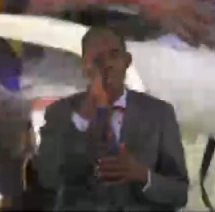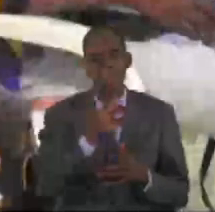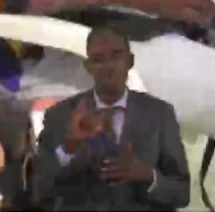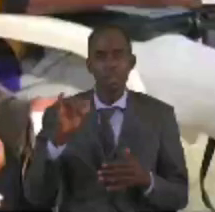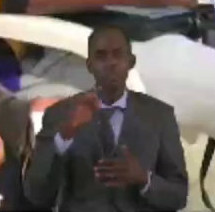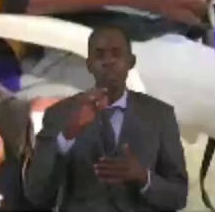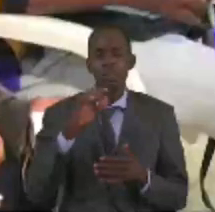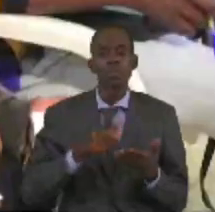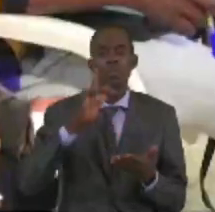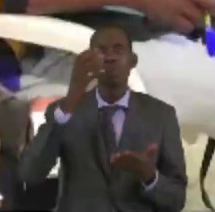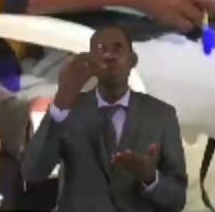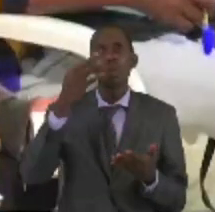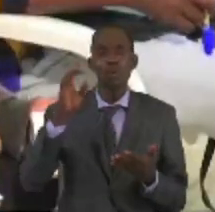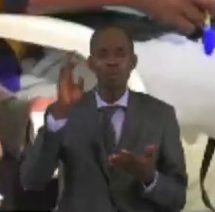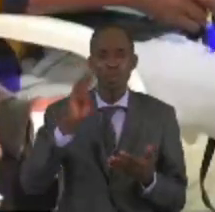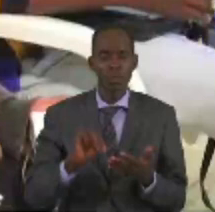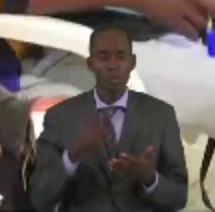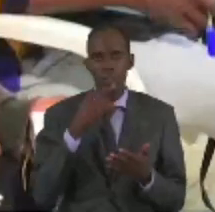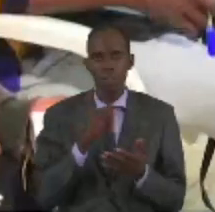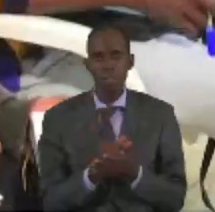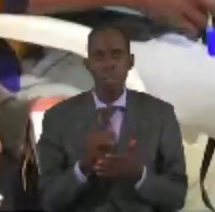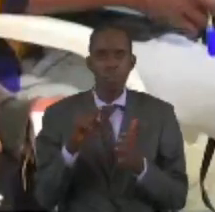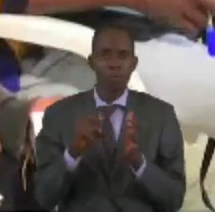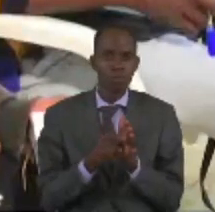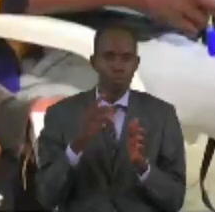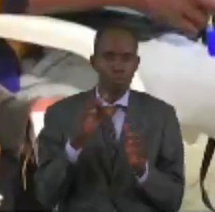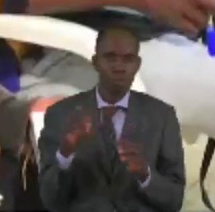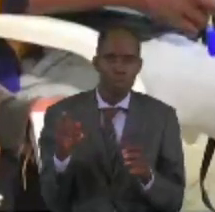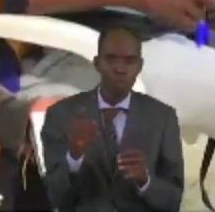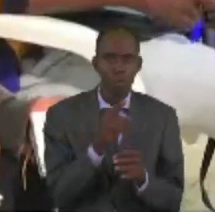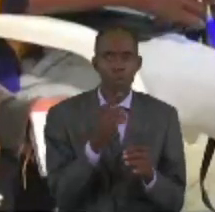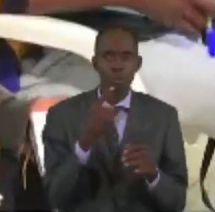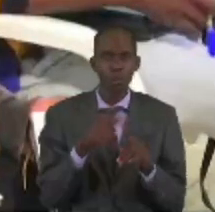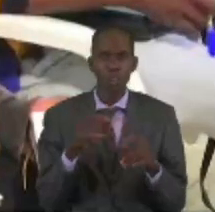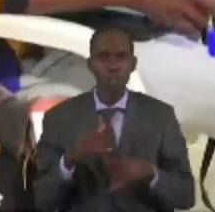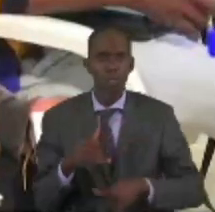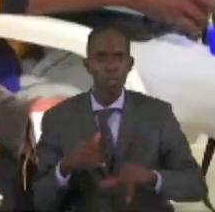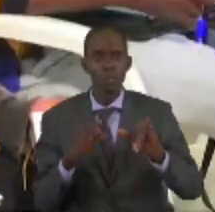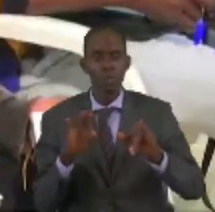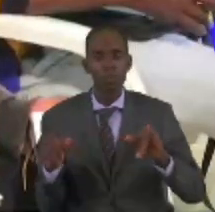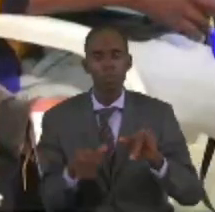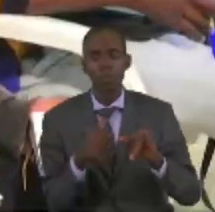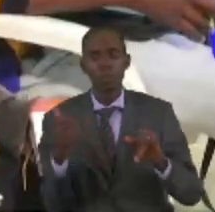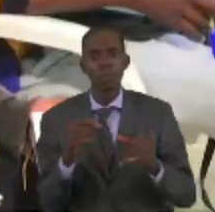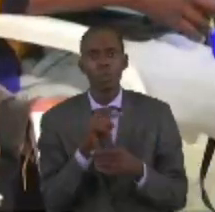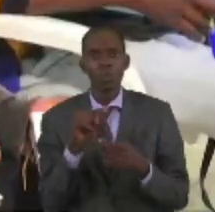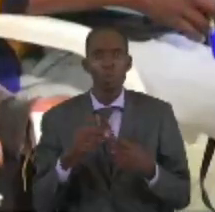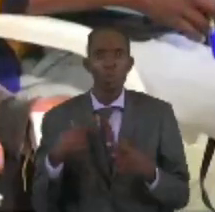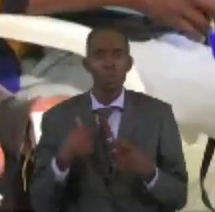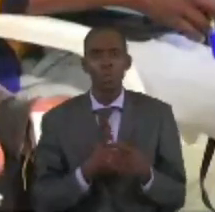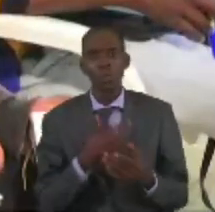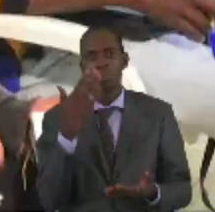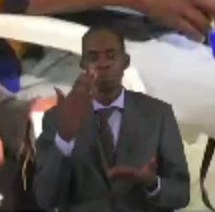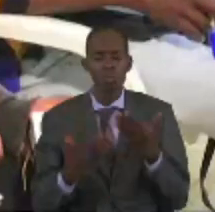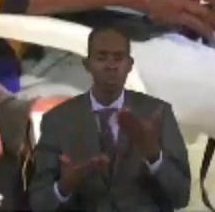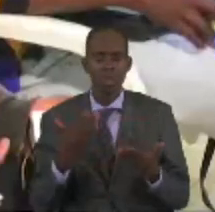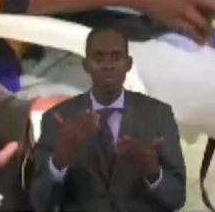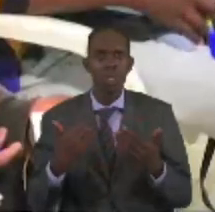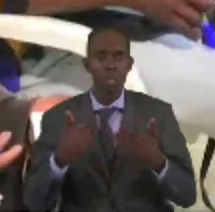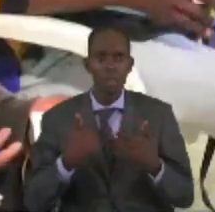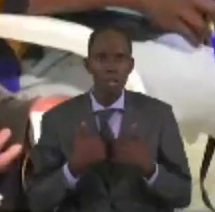cherchez la gloire des hommes. Et dit, nous n'avons point cherché la gloire qui vient des hommes, ni